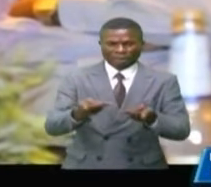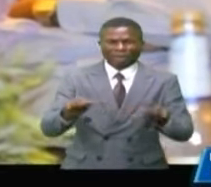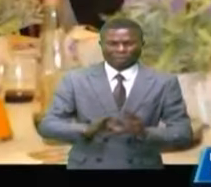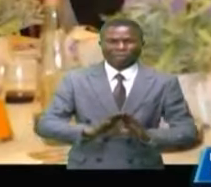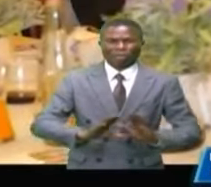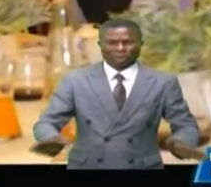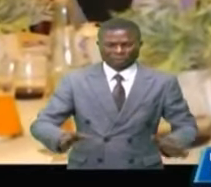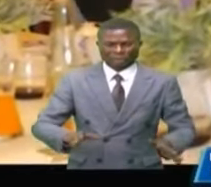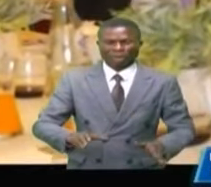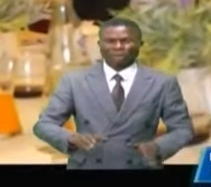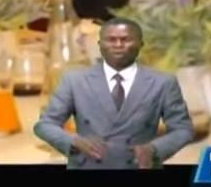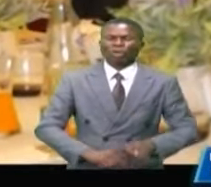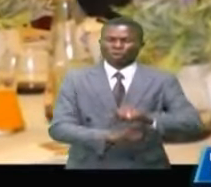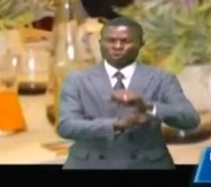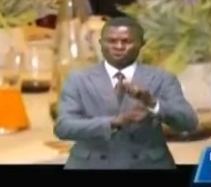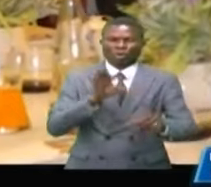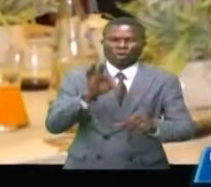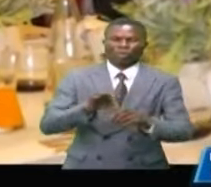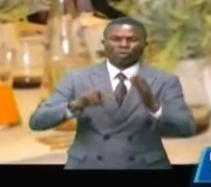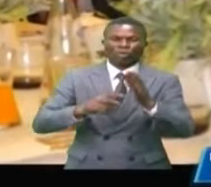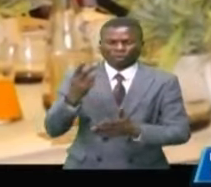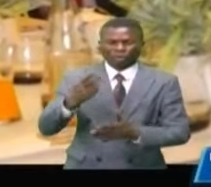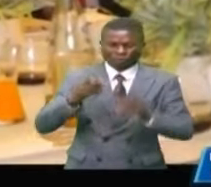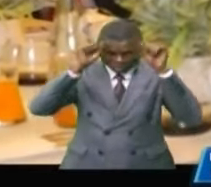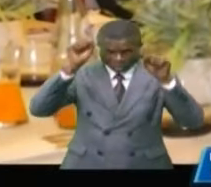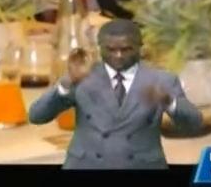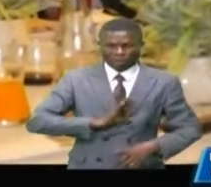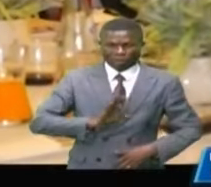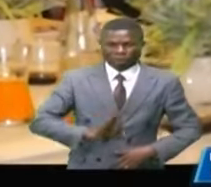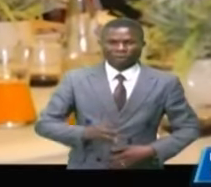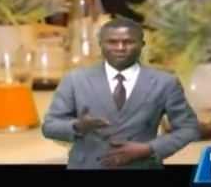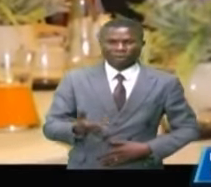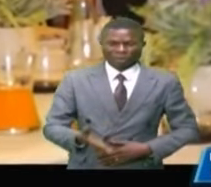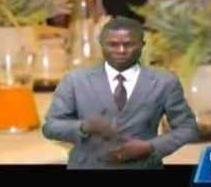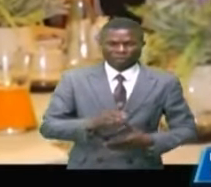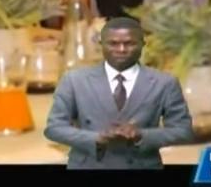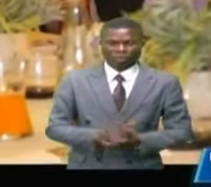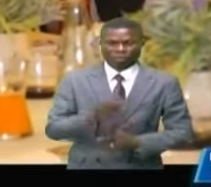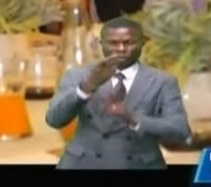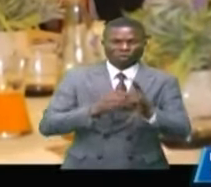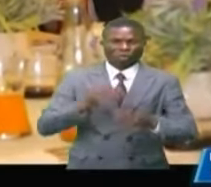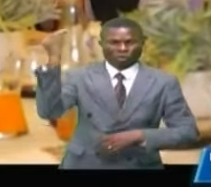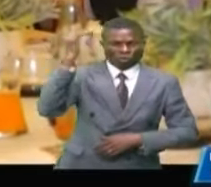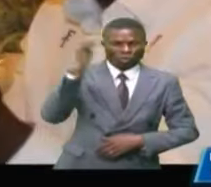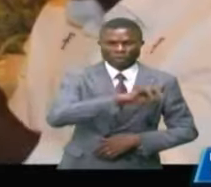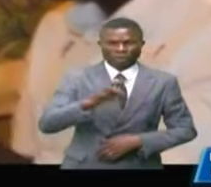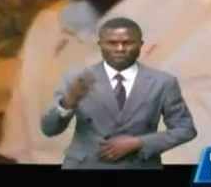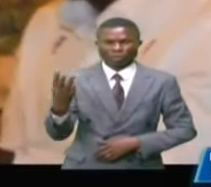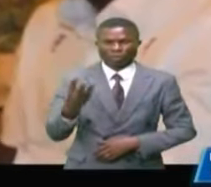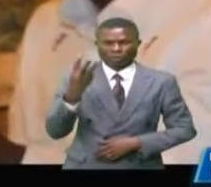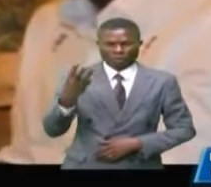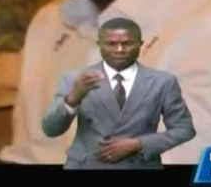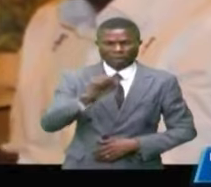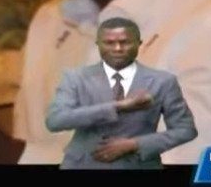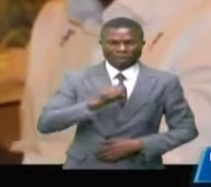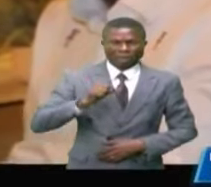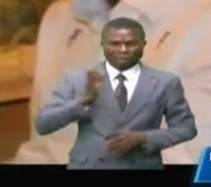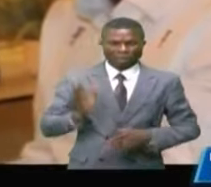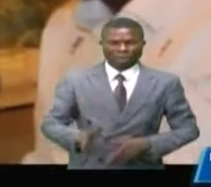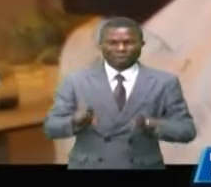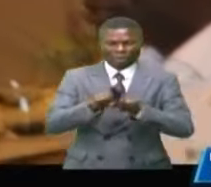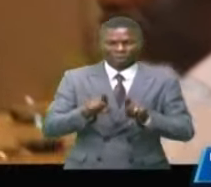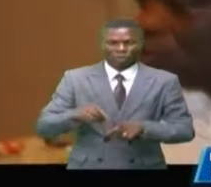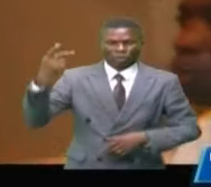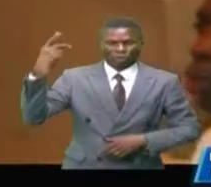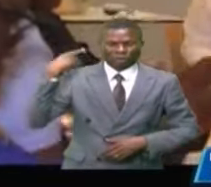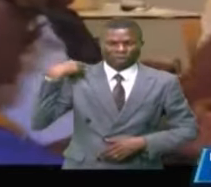capables d'assurer la réélection de Félix-Antoine Tshisekedi. En décembre 2023, les sénateurs, députés nationaux